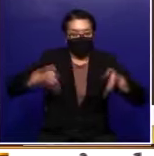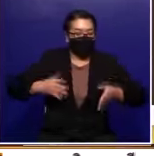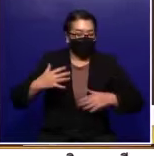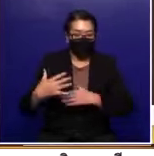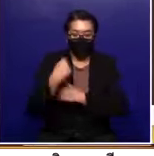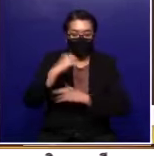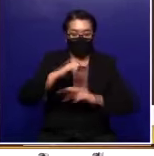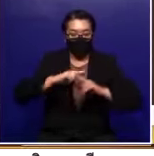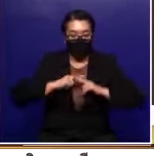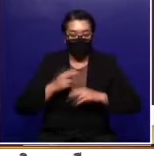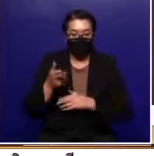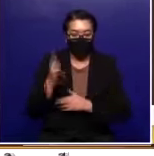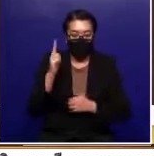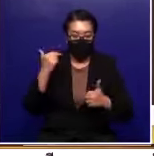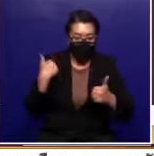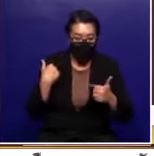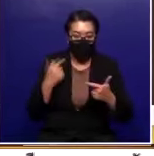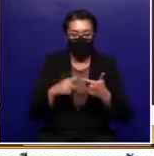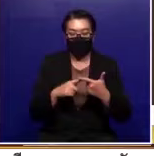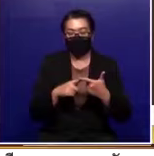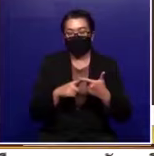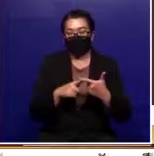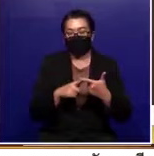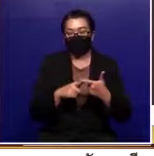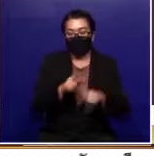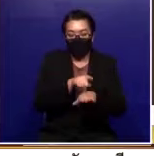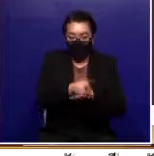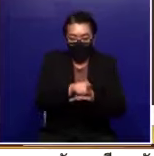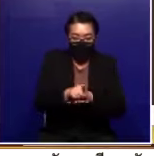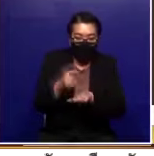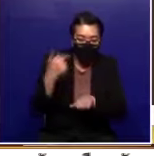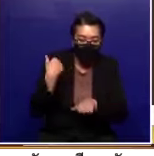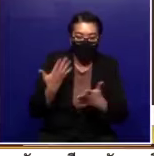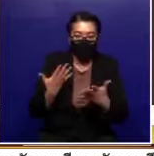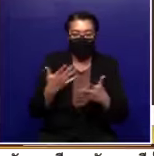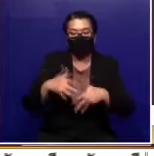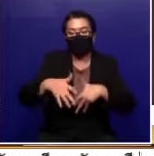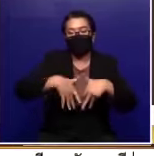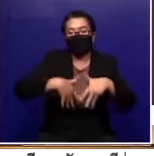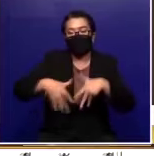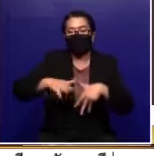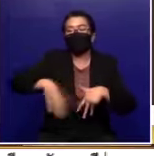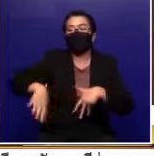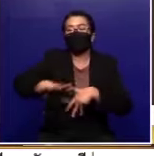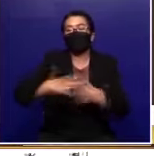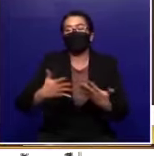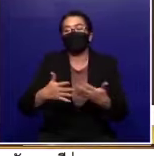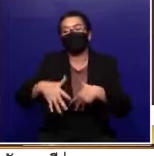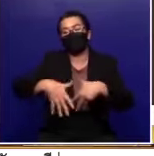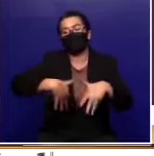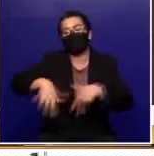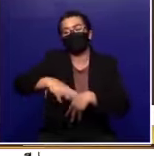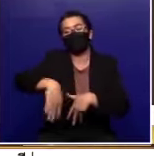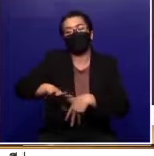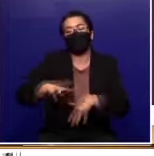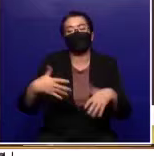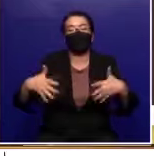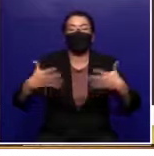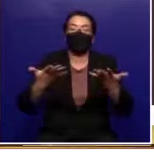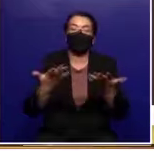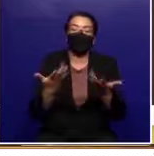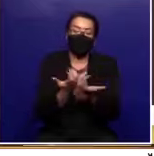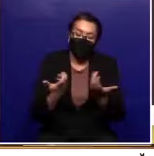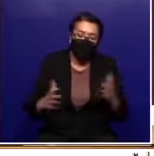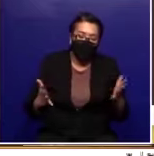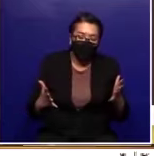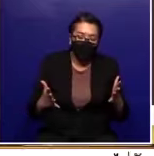ธปืนมีรถถังแน่นอนครับประชาชนเขามือเปล่าท่านเล่นถือปืนยืนคุยเขาก็ต้องกุมวางข